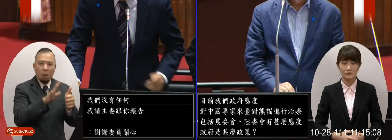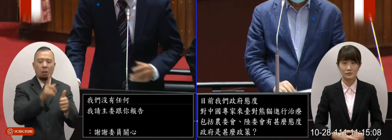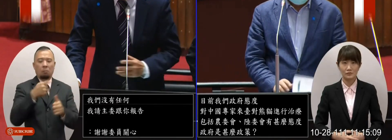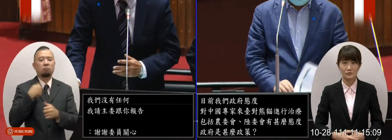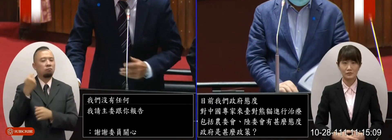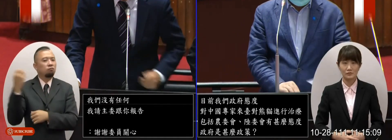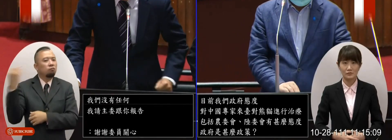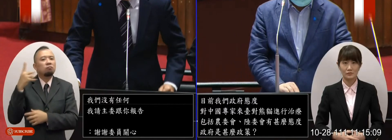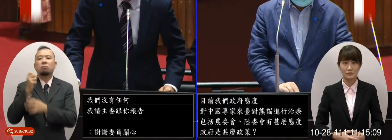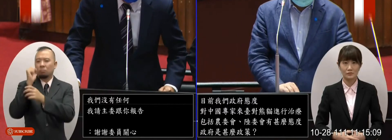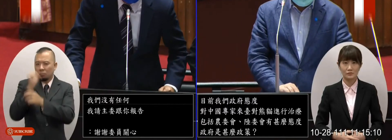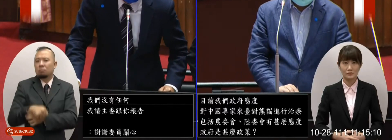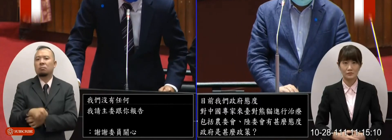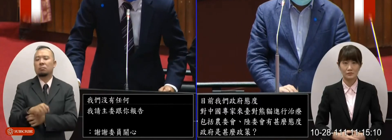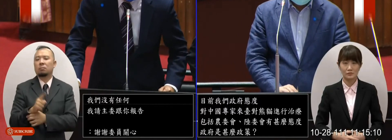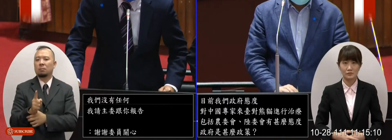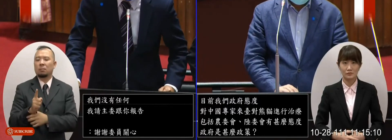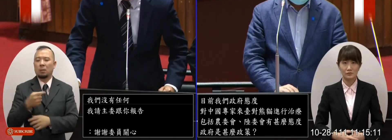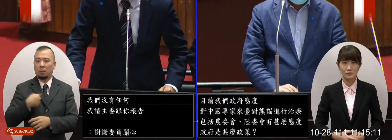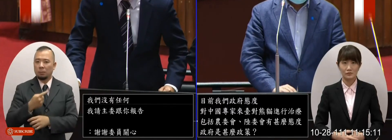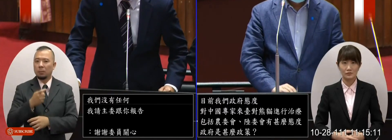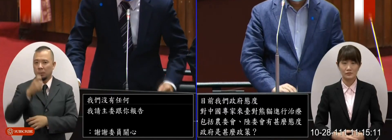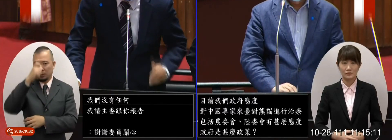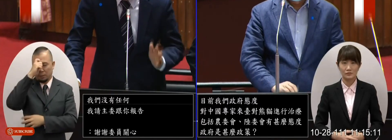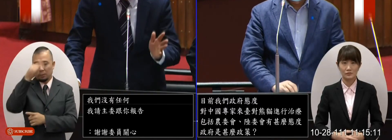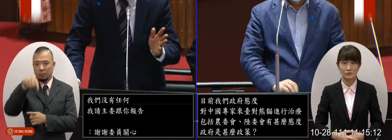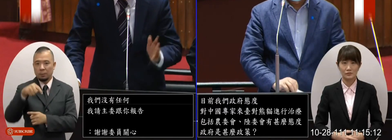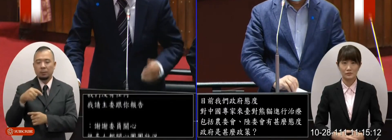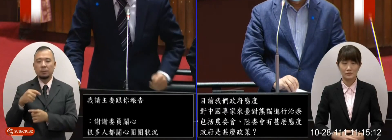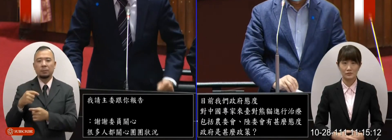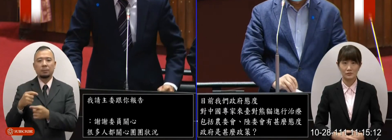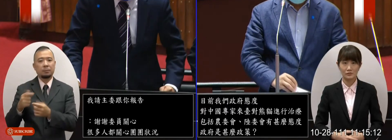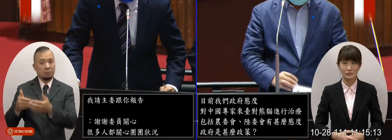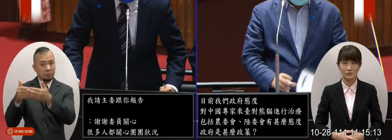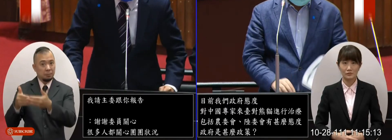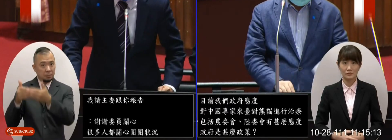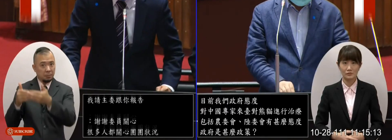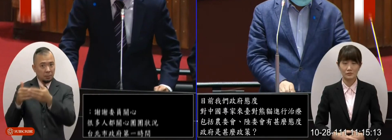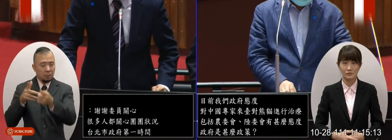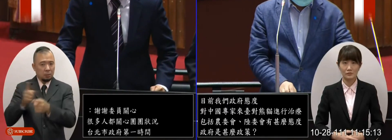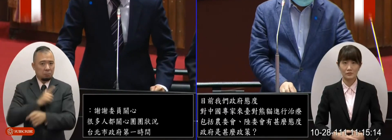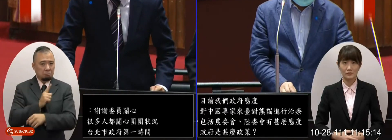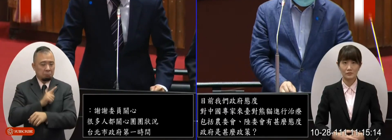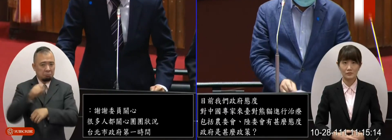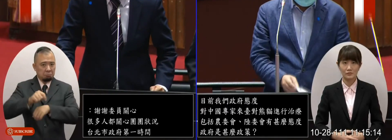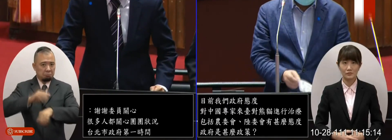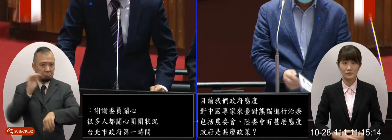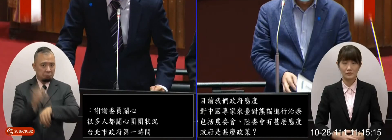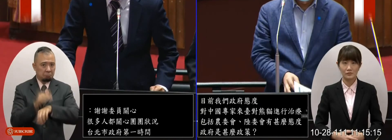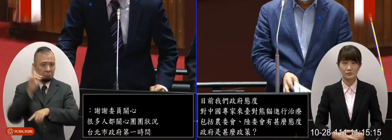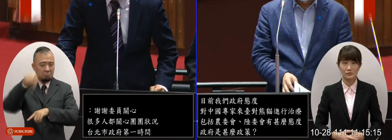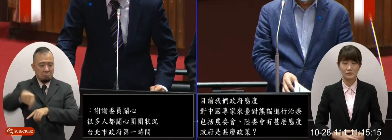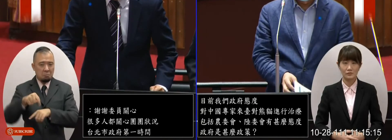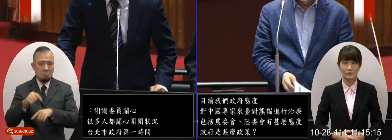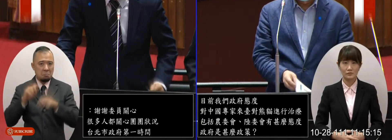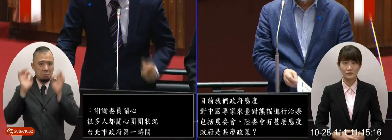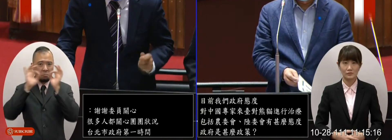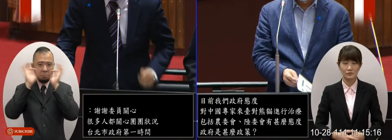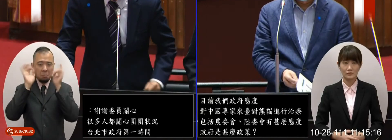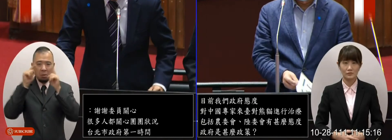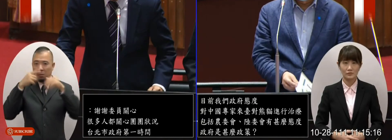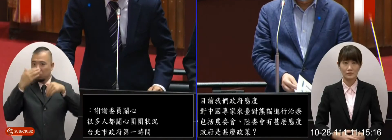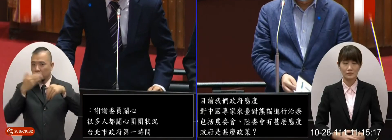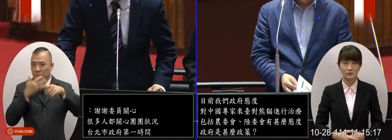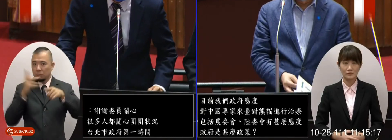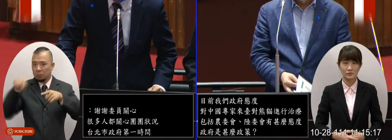望可以这个让中国的这个有关猫熊的这一个专家的部分可以尽速来台来协